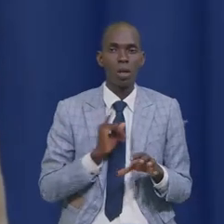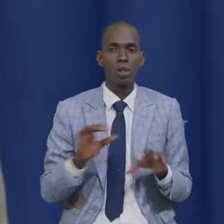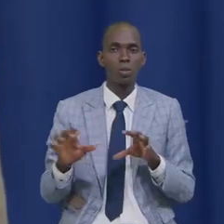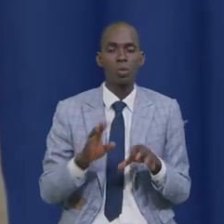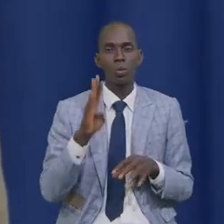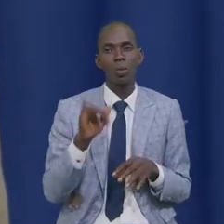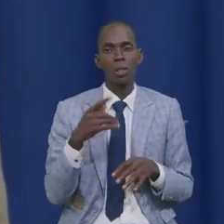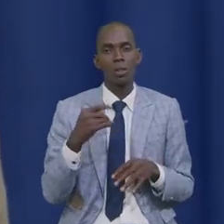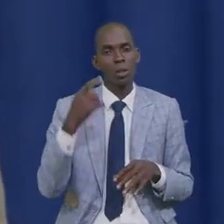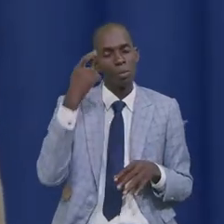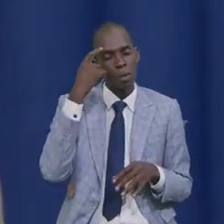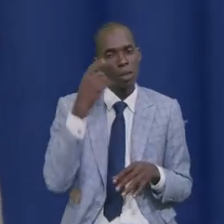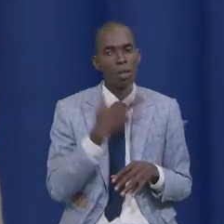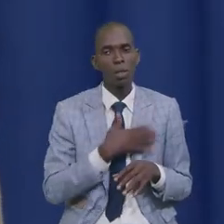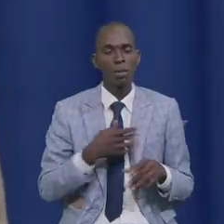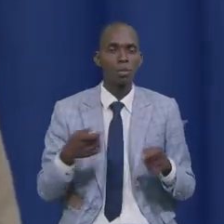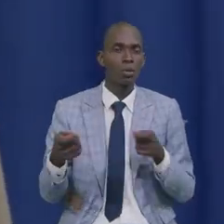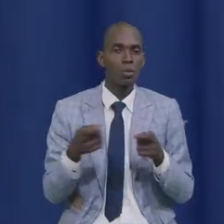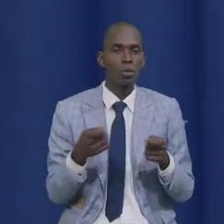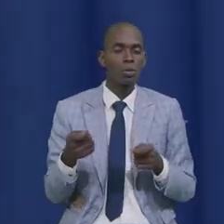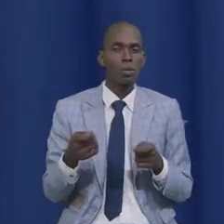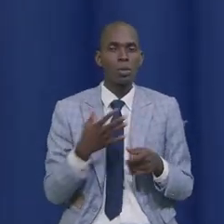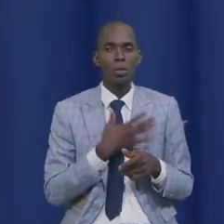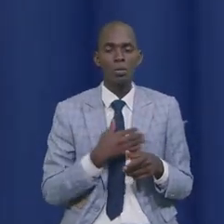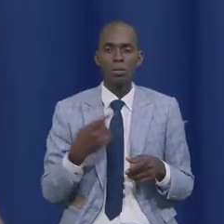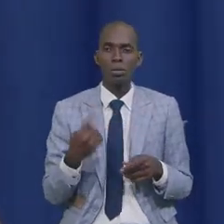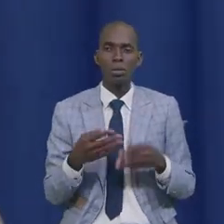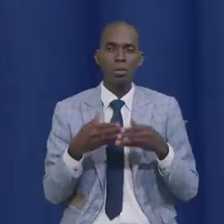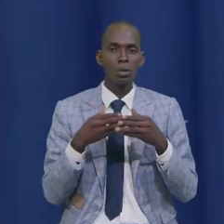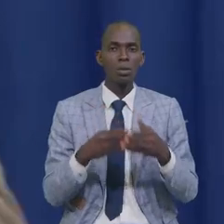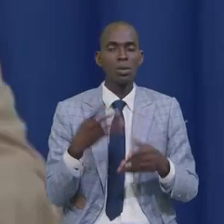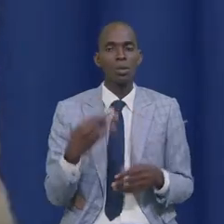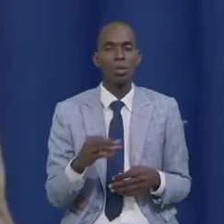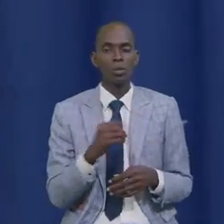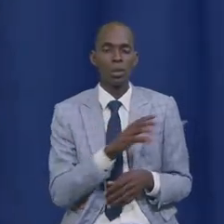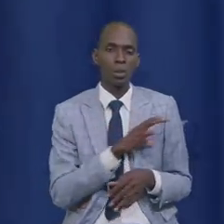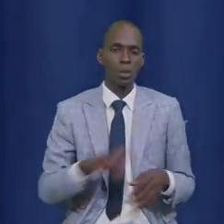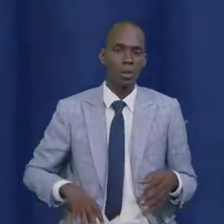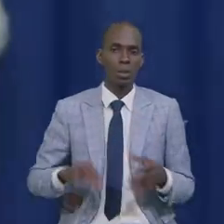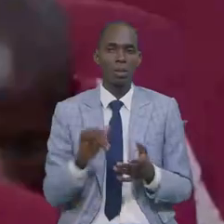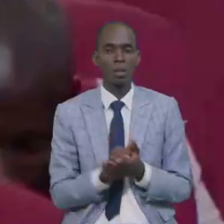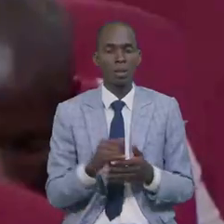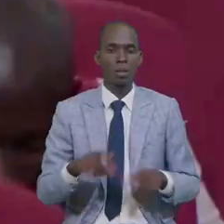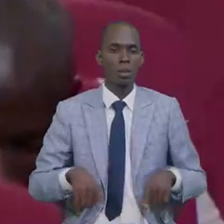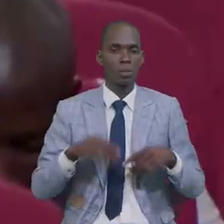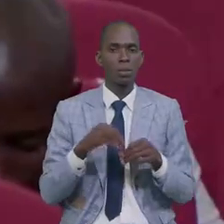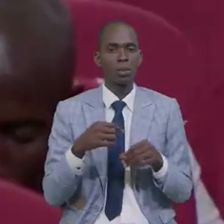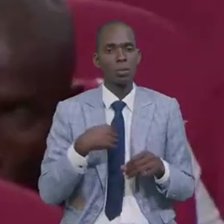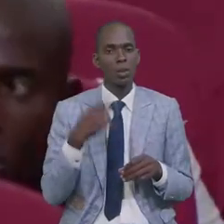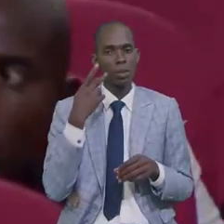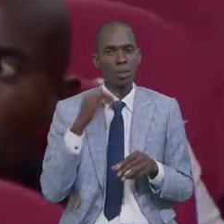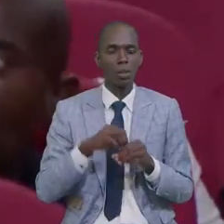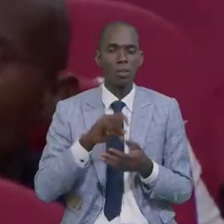je le fais par le commandement et le contrôle du Christ qui habite en moi.